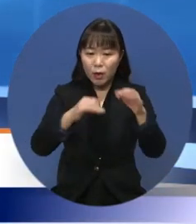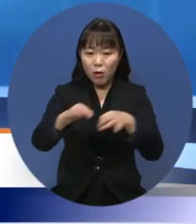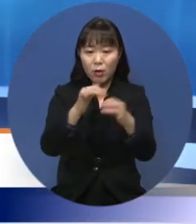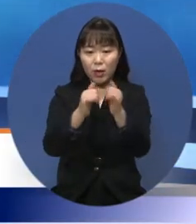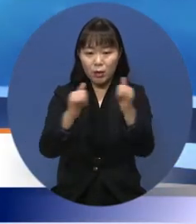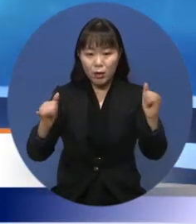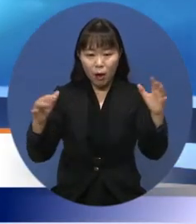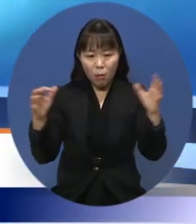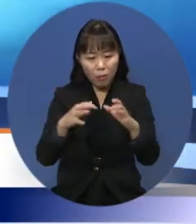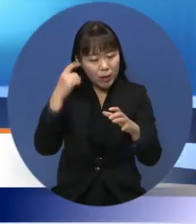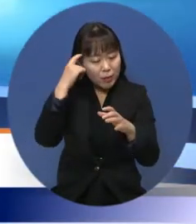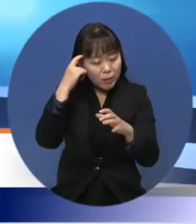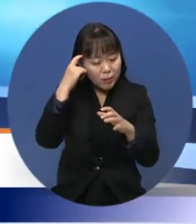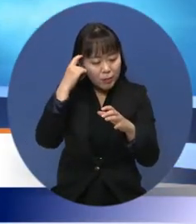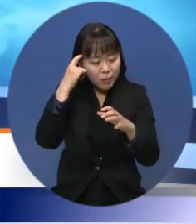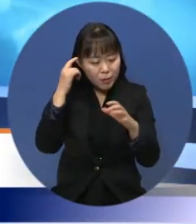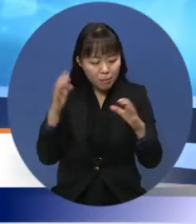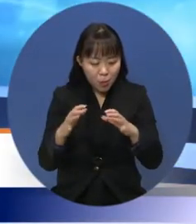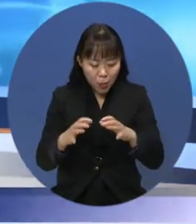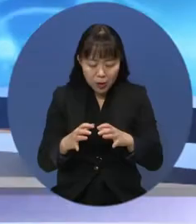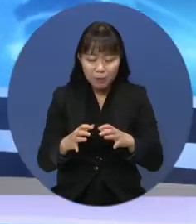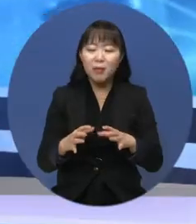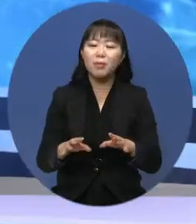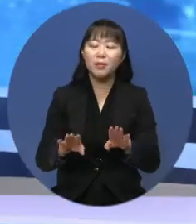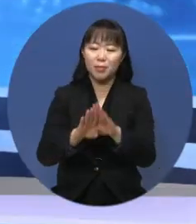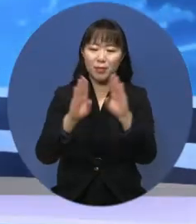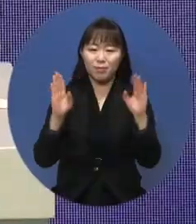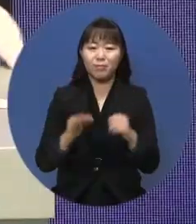공동체의식을 다지는 자리를 가졌습니다